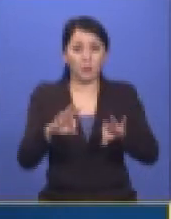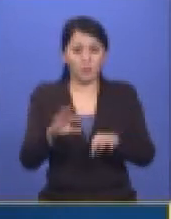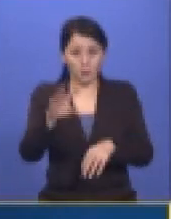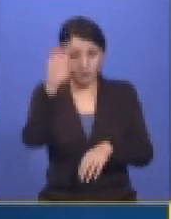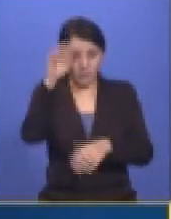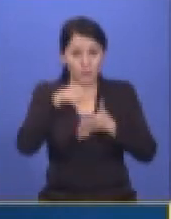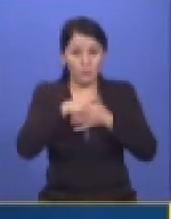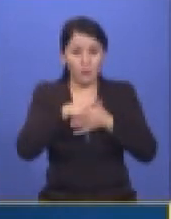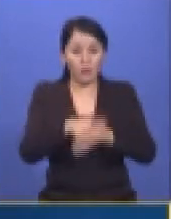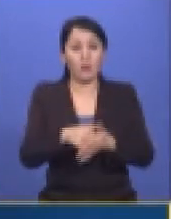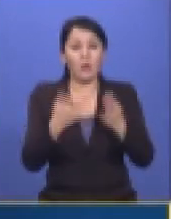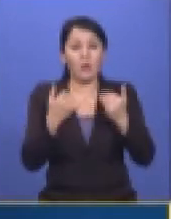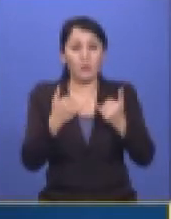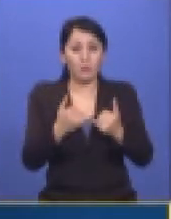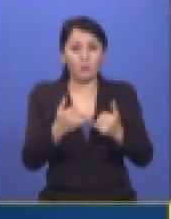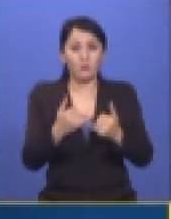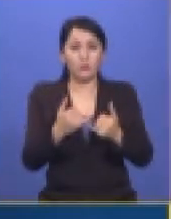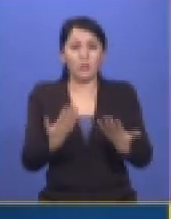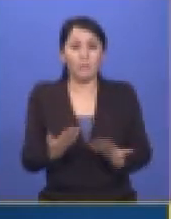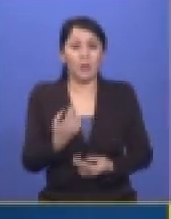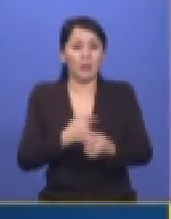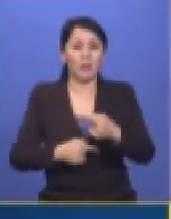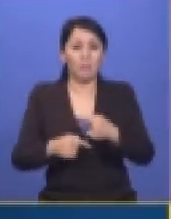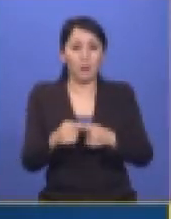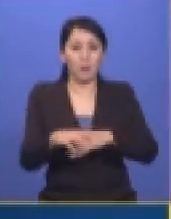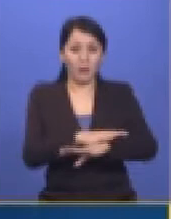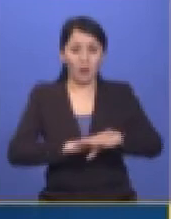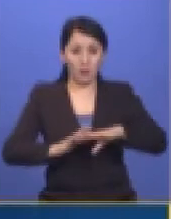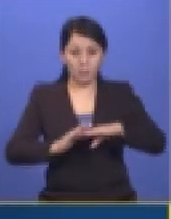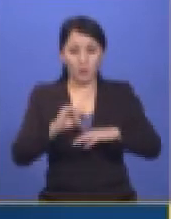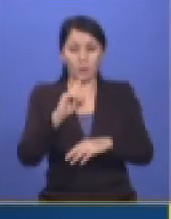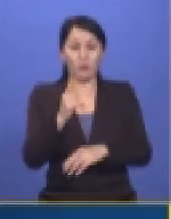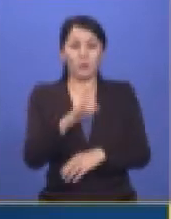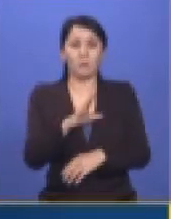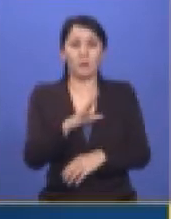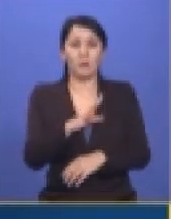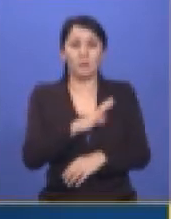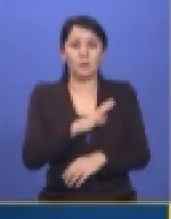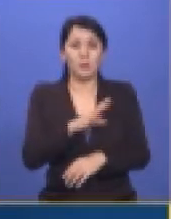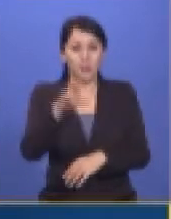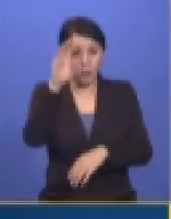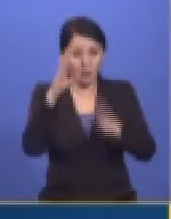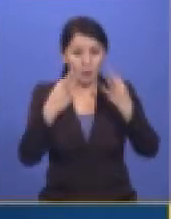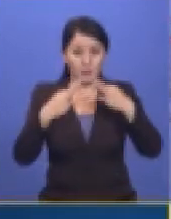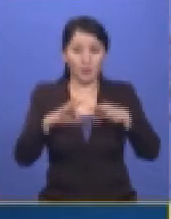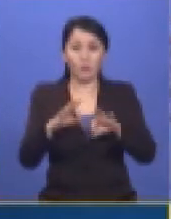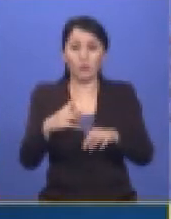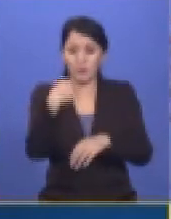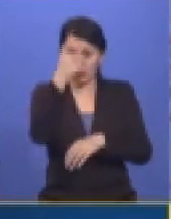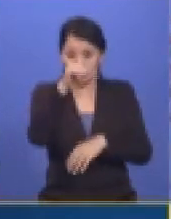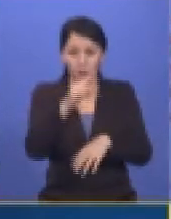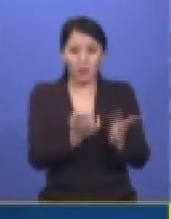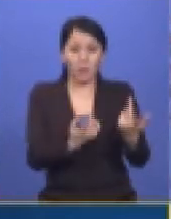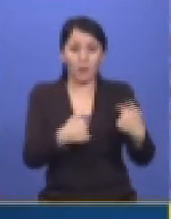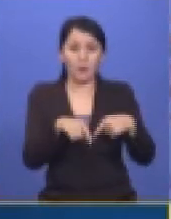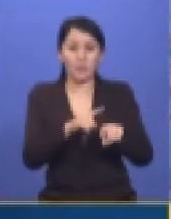тұғыры биік, алайда бүгінгідей беймарал өмірге жетпес бұрын халық небір қиыншылықты бастан өткерді. Ел тәуелсіздігінің 30 жылдығына орай